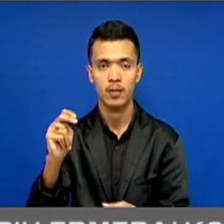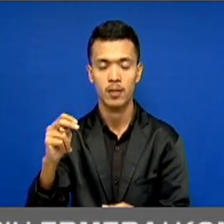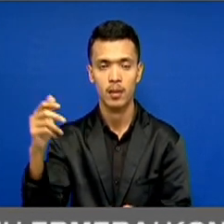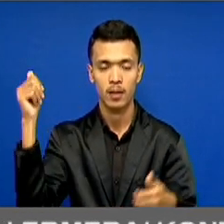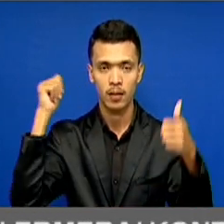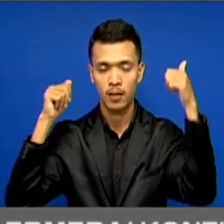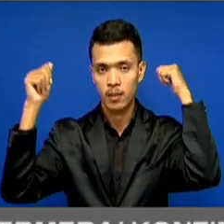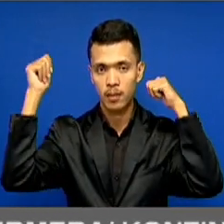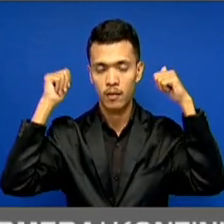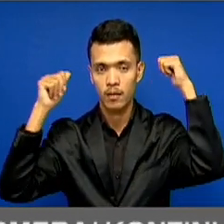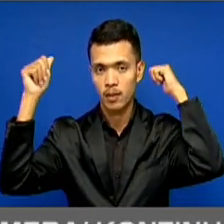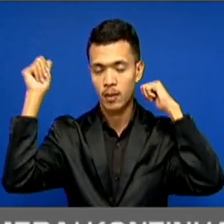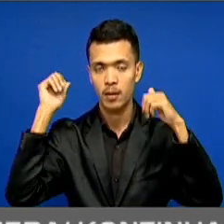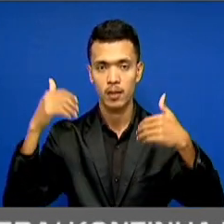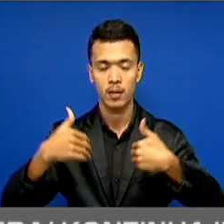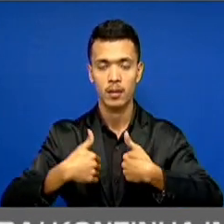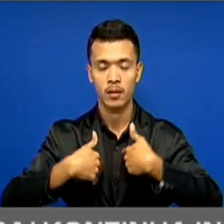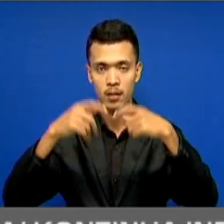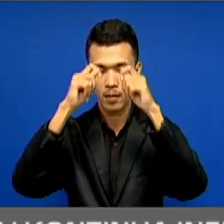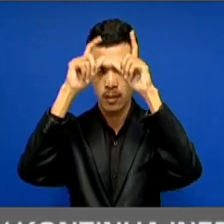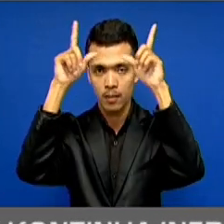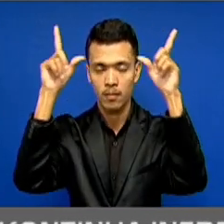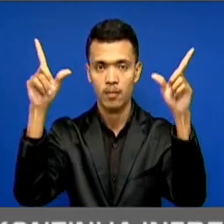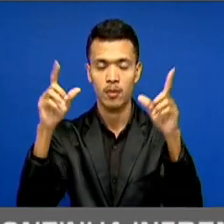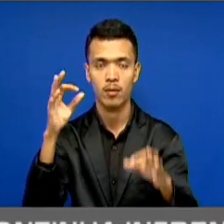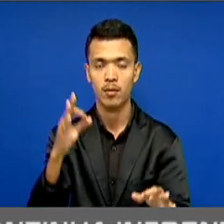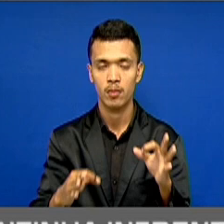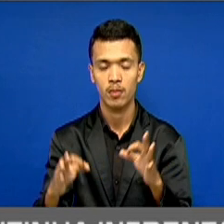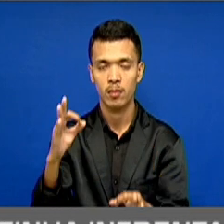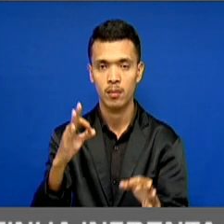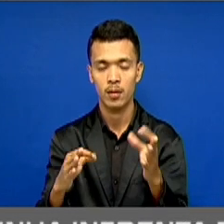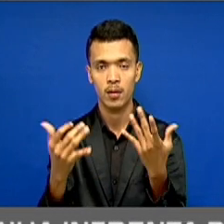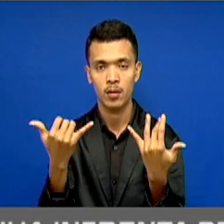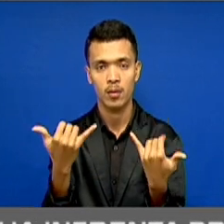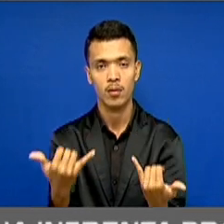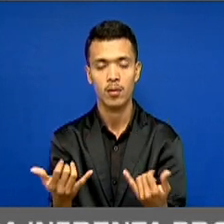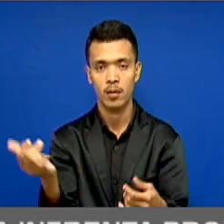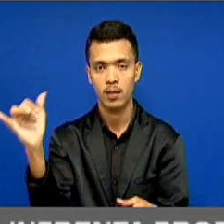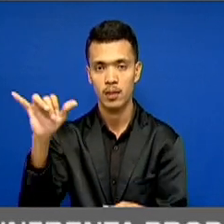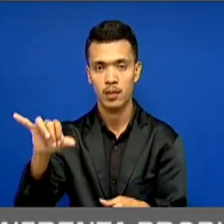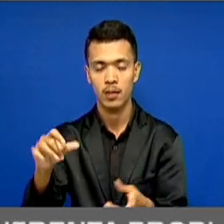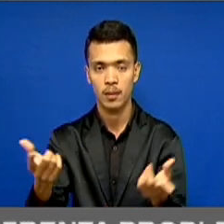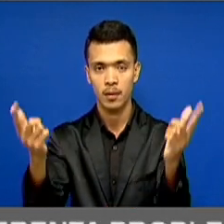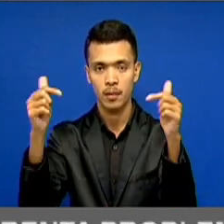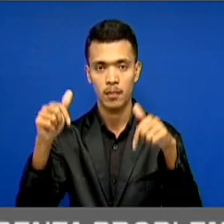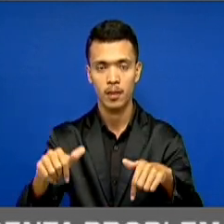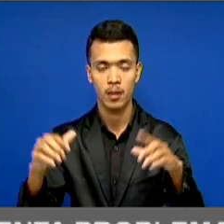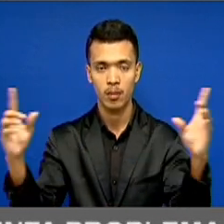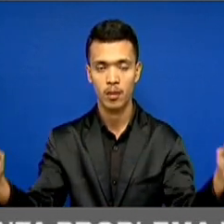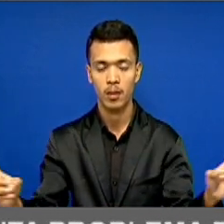ini aktivitas di iha Timor kita ni rai. Entah hari ini uhin siramai, siramos asuron